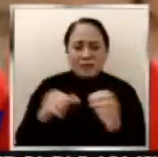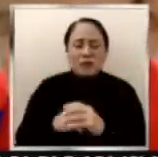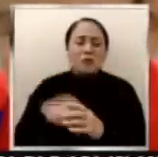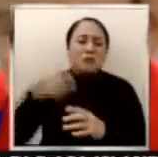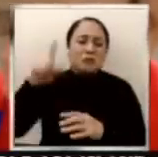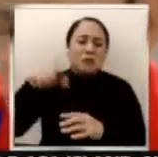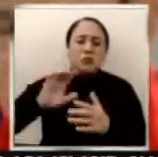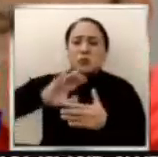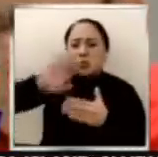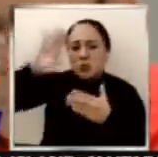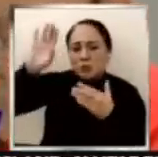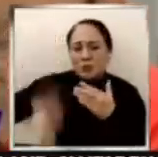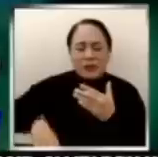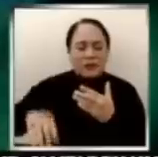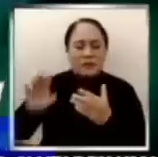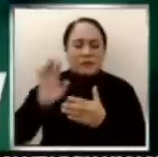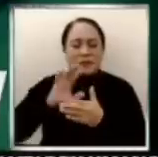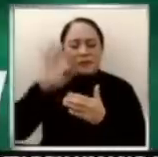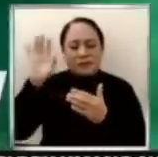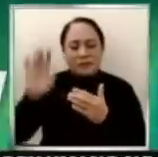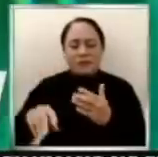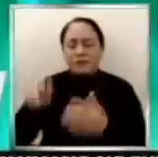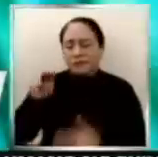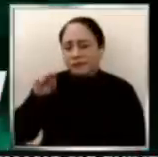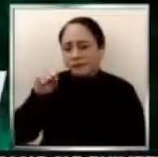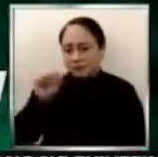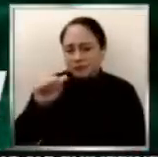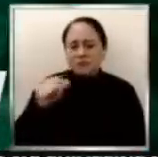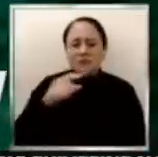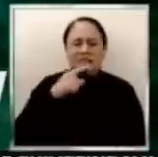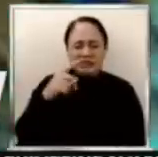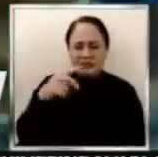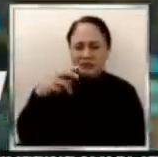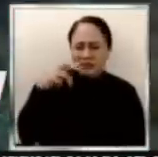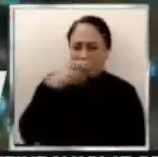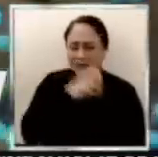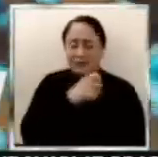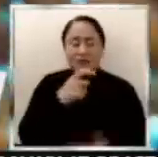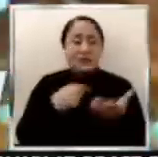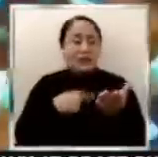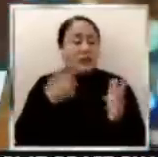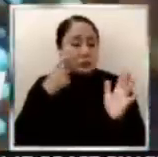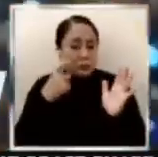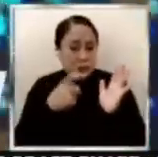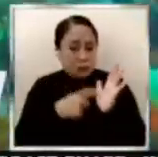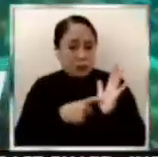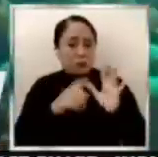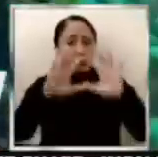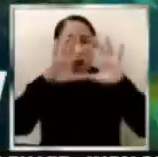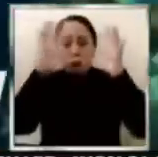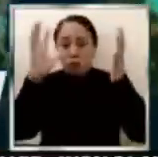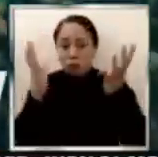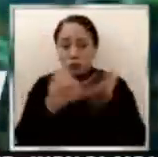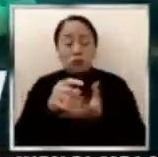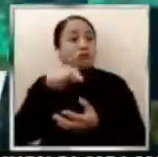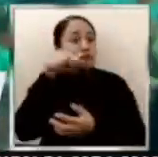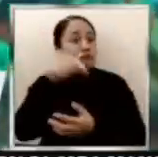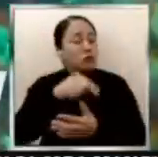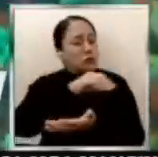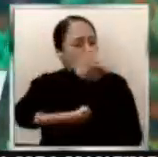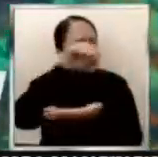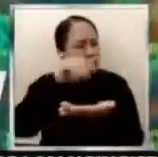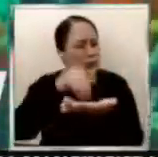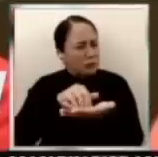komprehensibo yung MOA na yan. Very ironic, kinikilala natin na sa buong mundo na ito yung pinakasentro ng sentro,